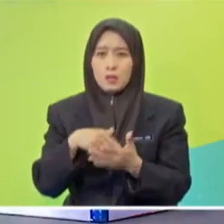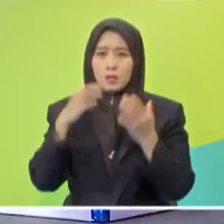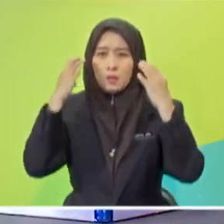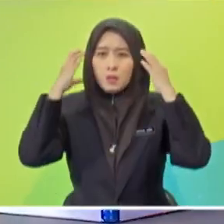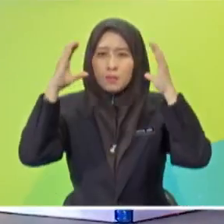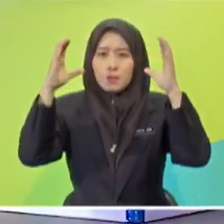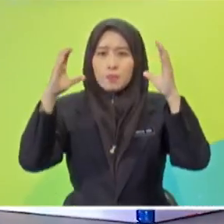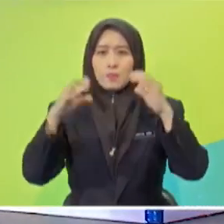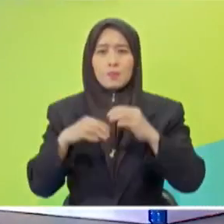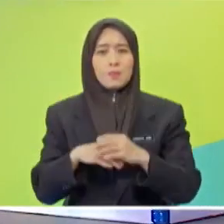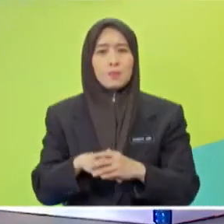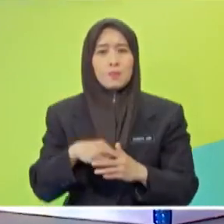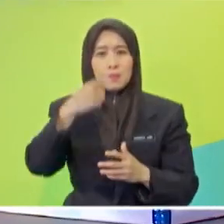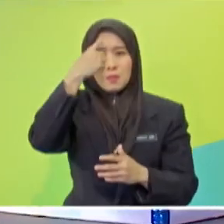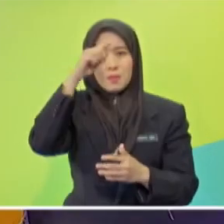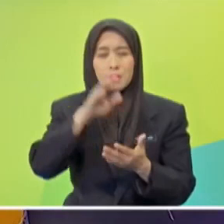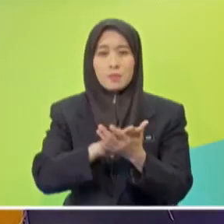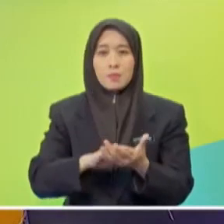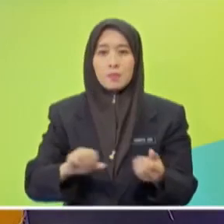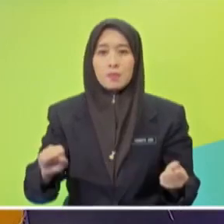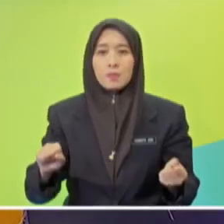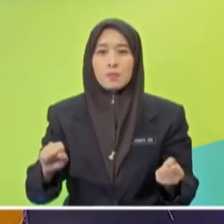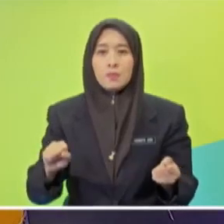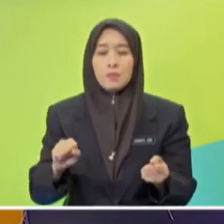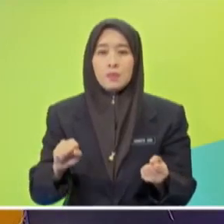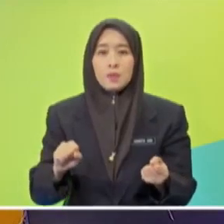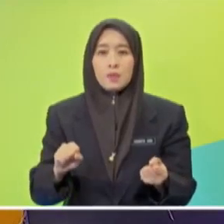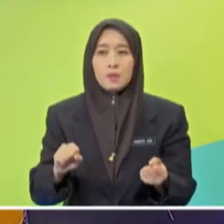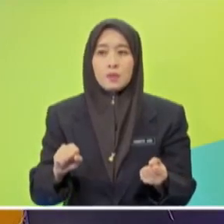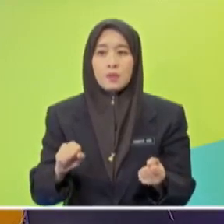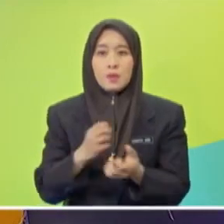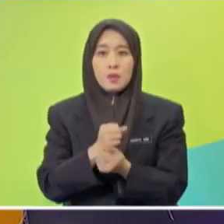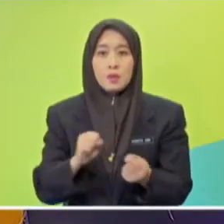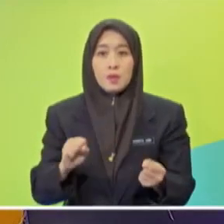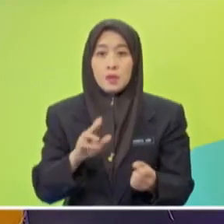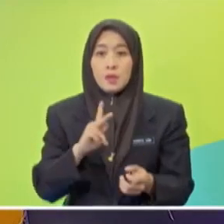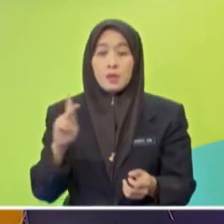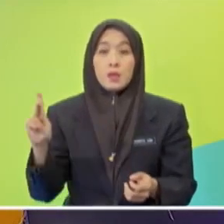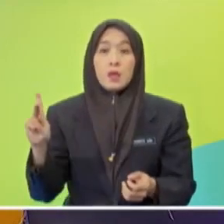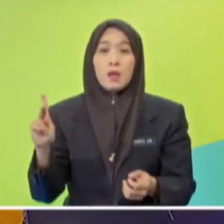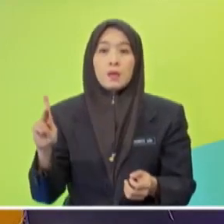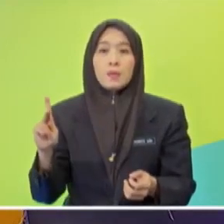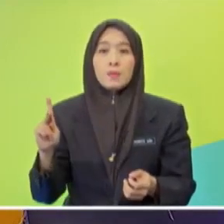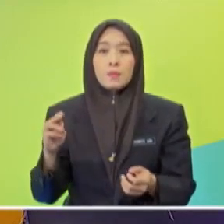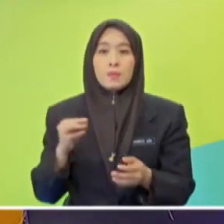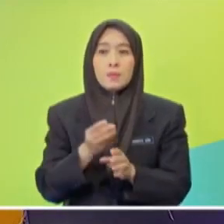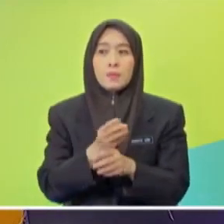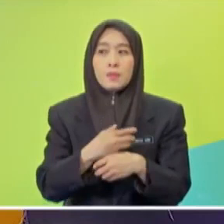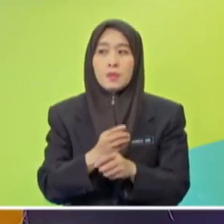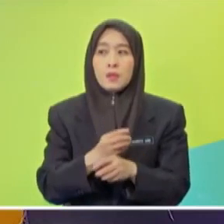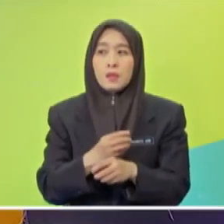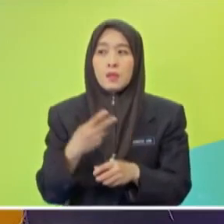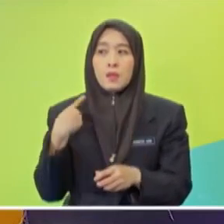jadi untuk penyelesaian masalah yang pertama ini Oke saya minta eee enggak bisa ambil kotak ih